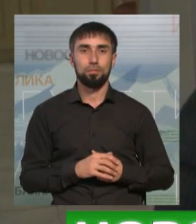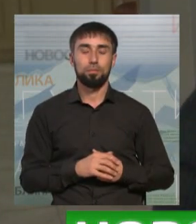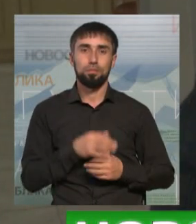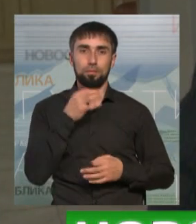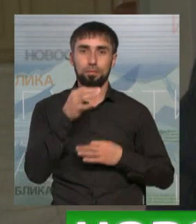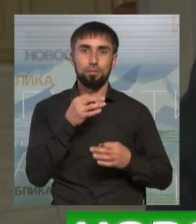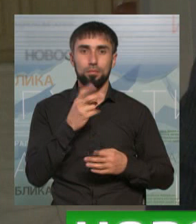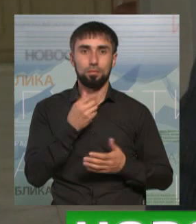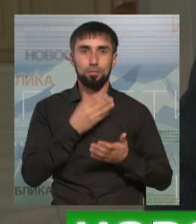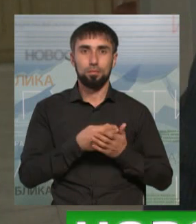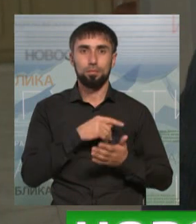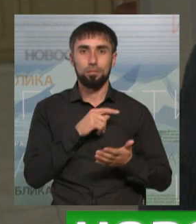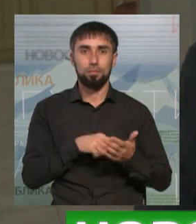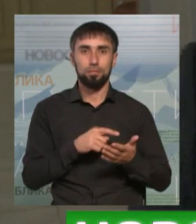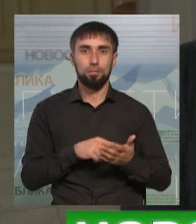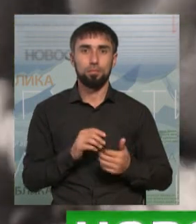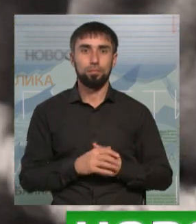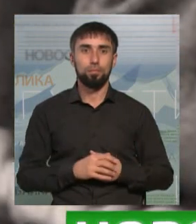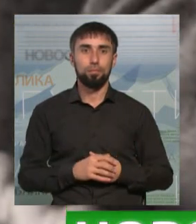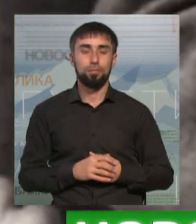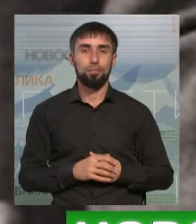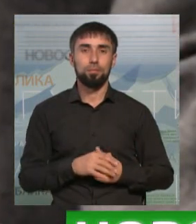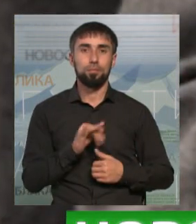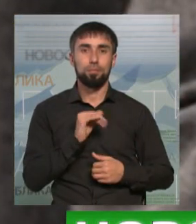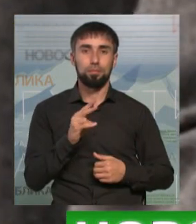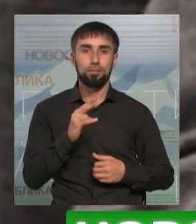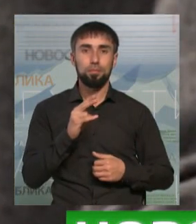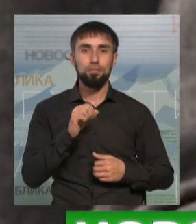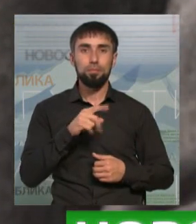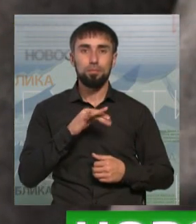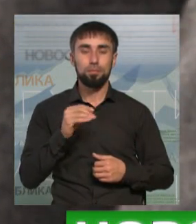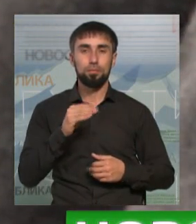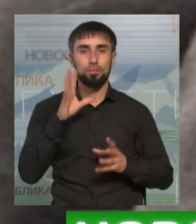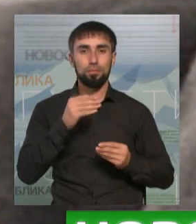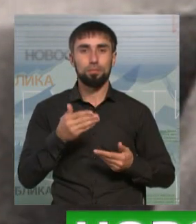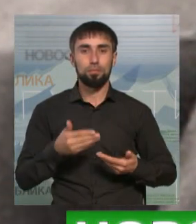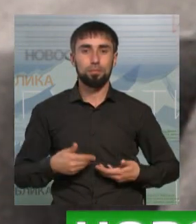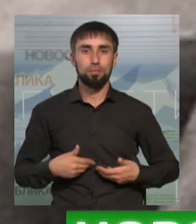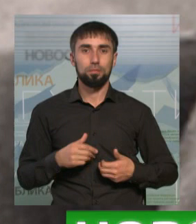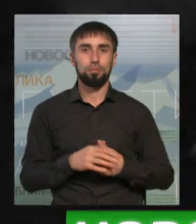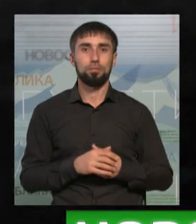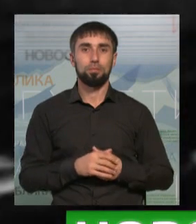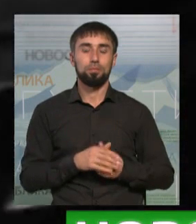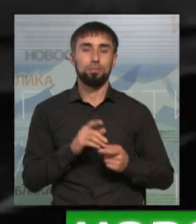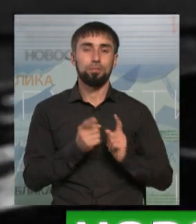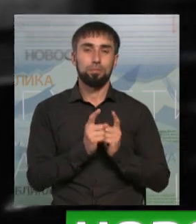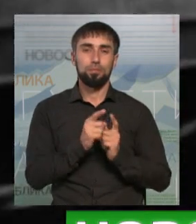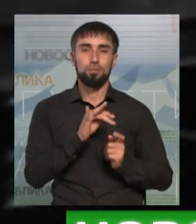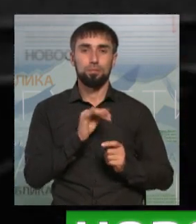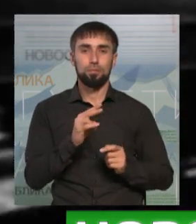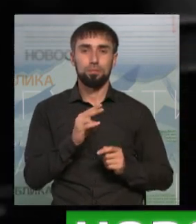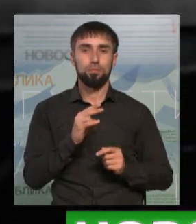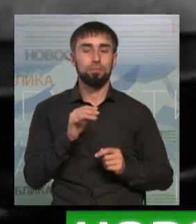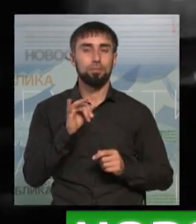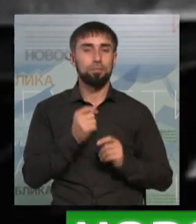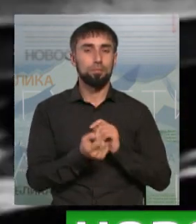ответы на свои вопросы в различных религиях. Иван Алексеевич всю жизнь возил с собой в дорожном чемоданчике перевод Корана. Однако